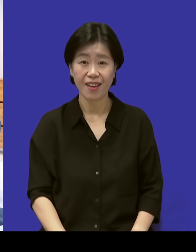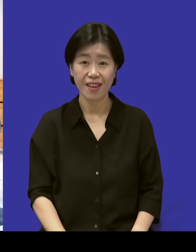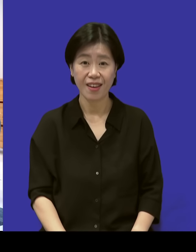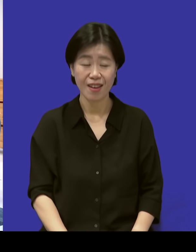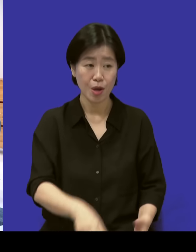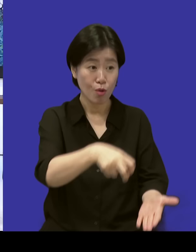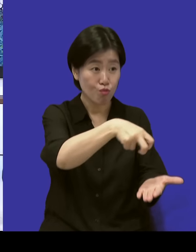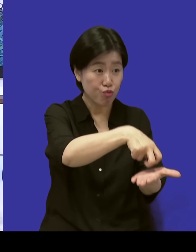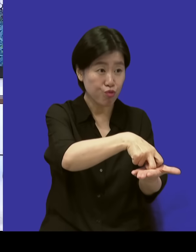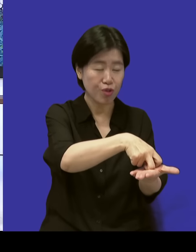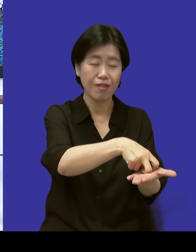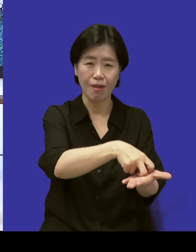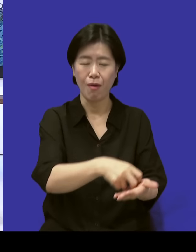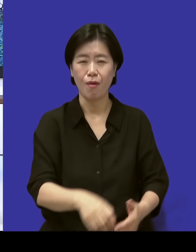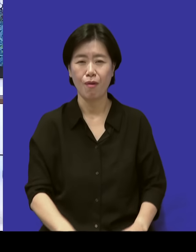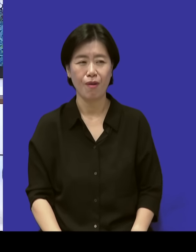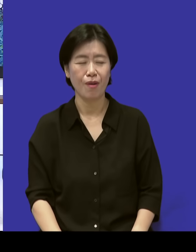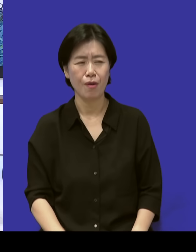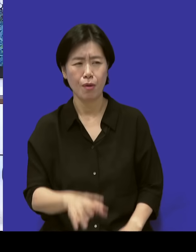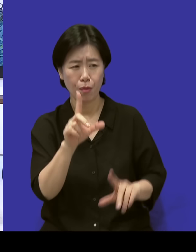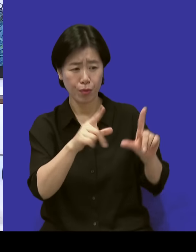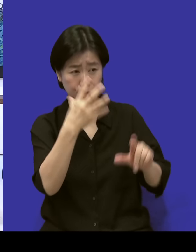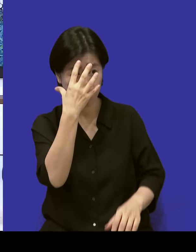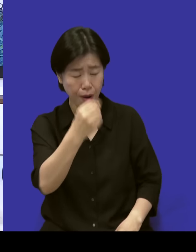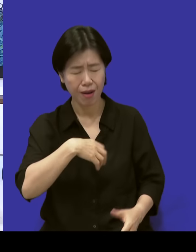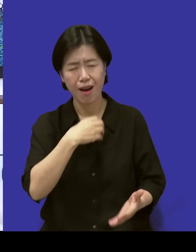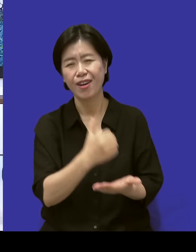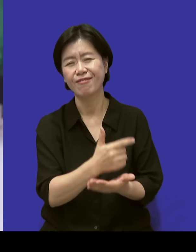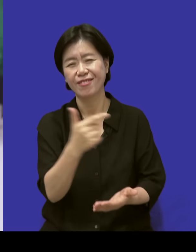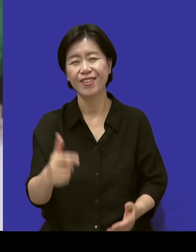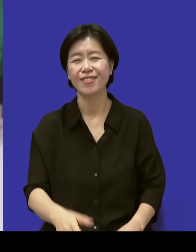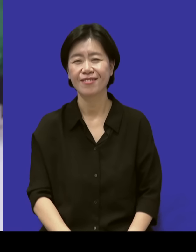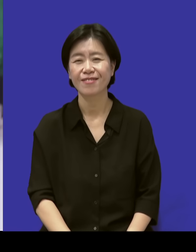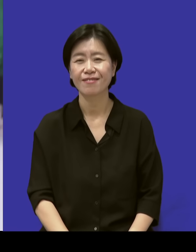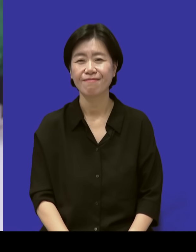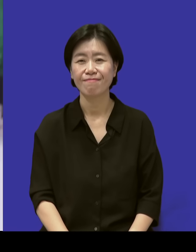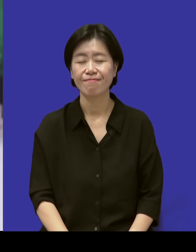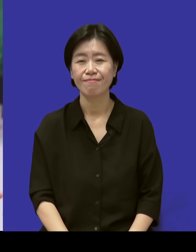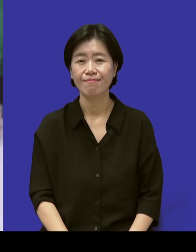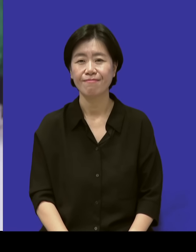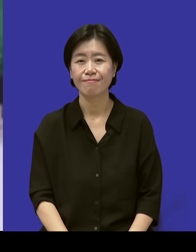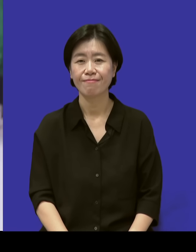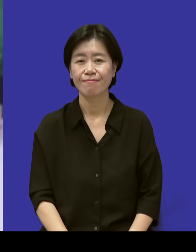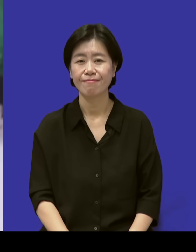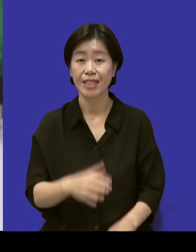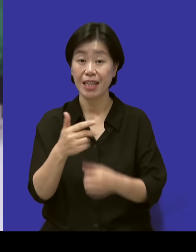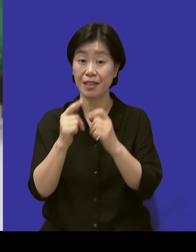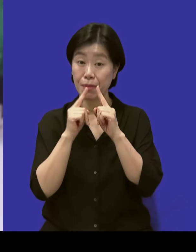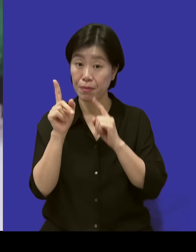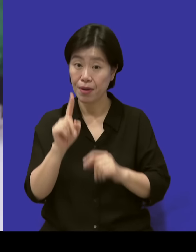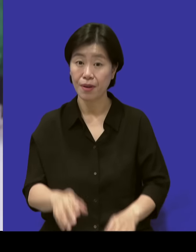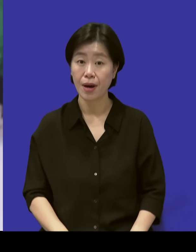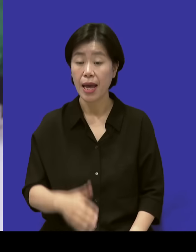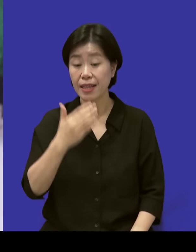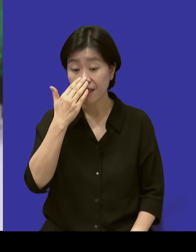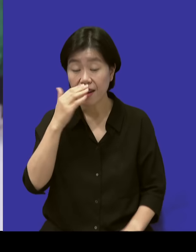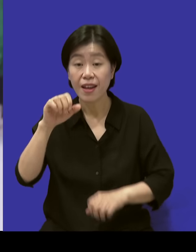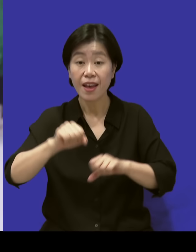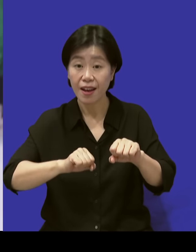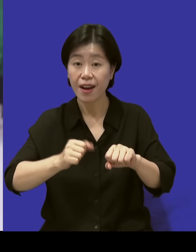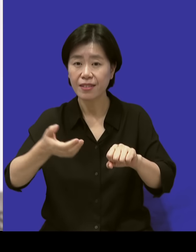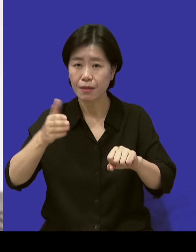저는 똑같더라고요. 그래서 이렇게 기도하시는 모습 보고 제가 좀 많이 감동을 그래요. 받았고 네. 그런 말 있잖아요. 그런 말씀 있잖아요. 우리가 선을 행하되 낙심하지